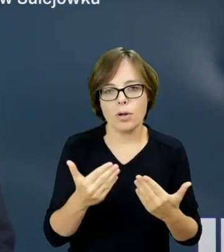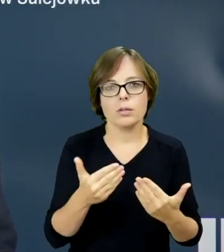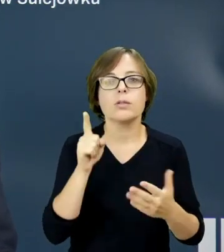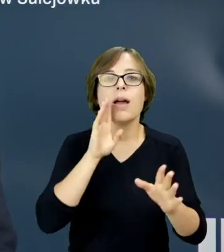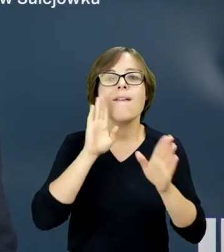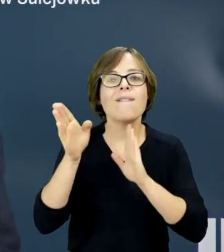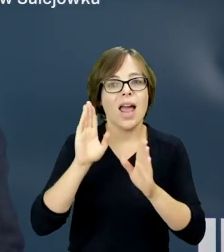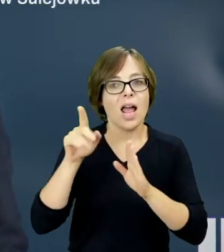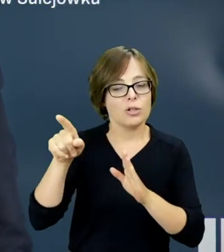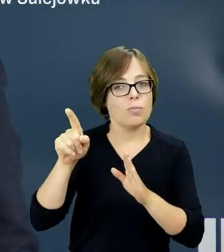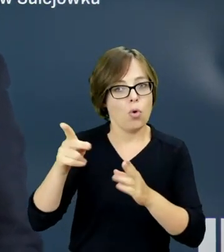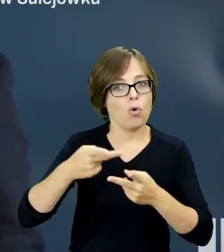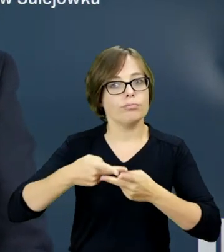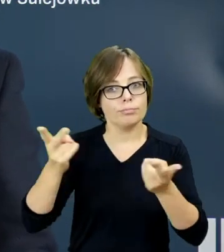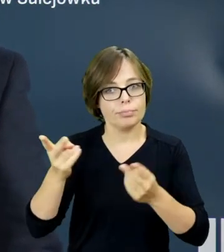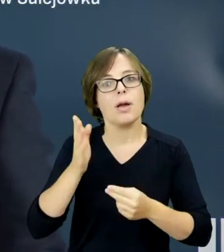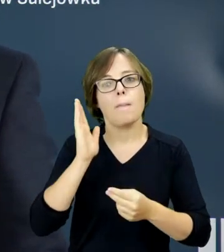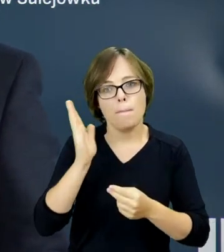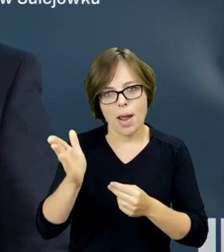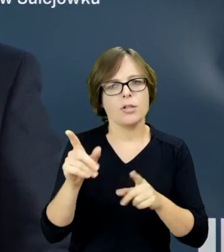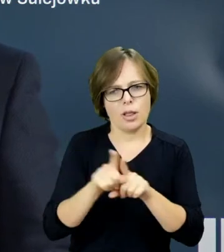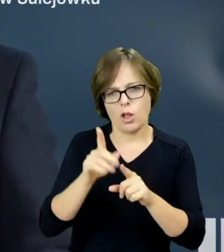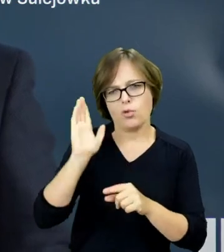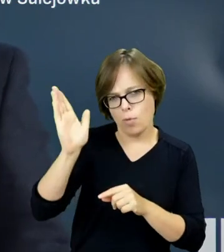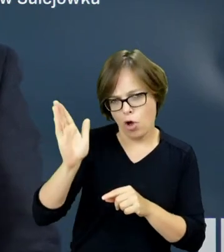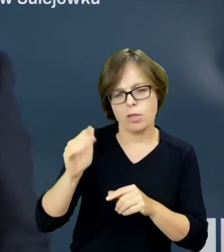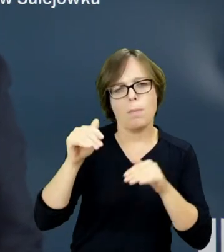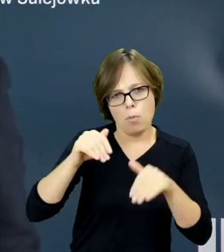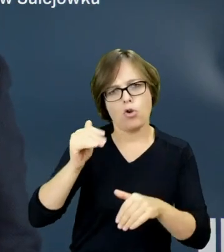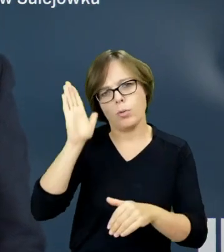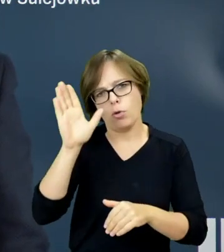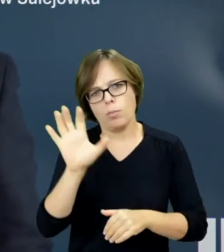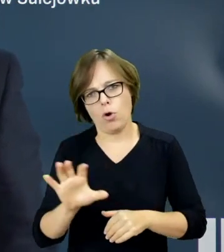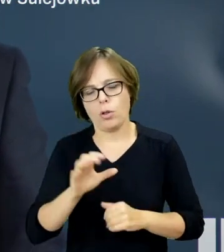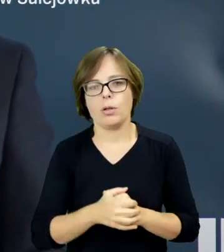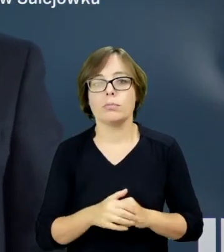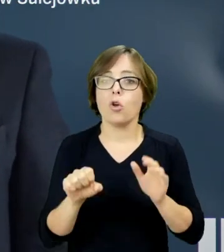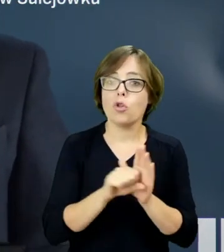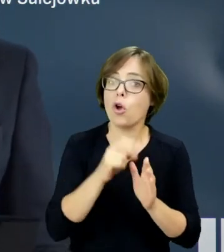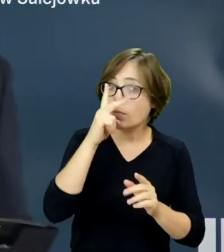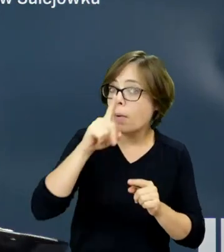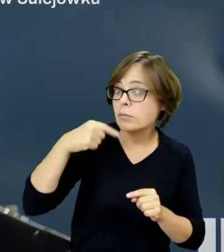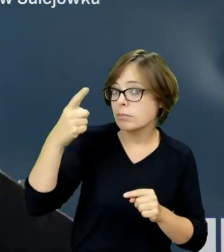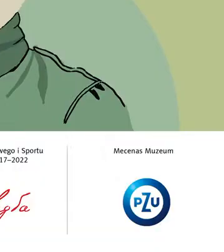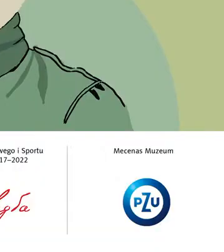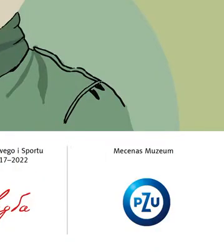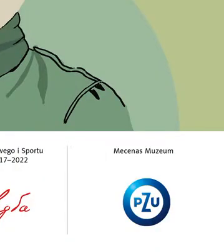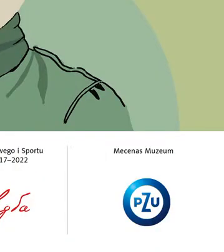Facebooku będą dostępne również później, więc można do tego wrócić i do zobaczenia przy innej okazji.